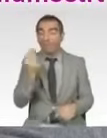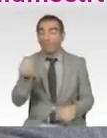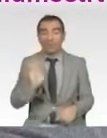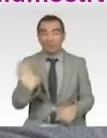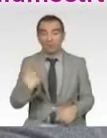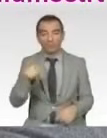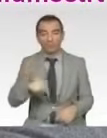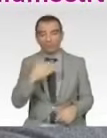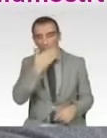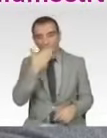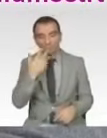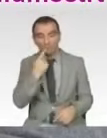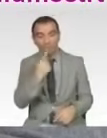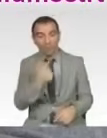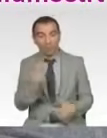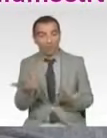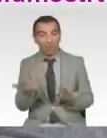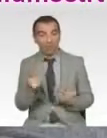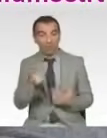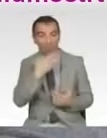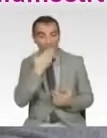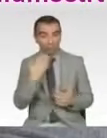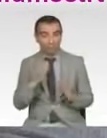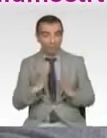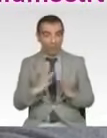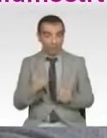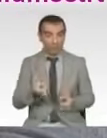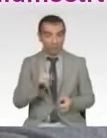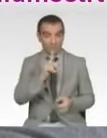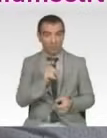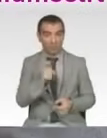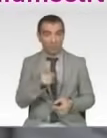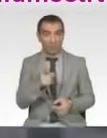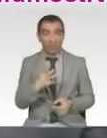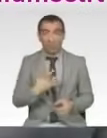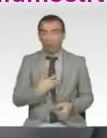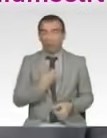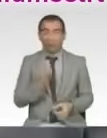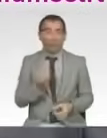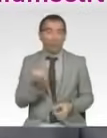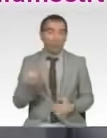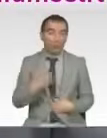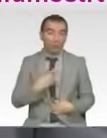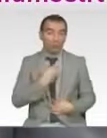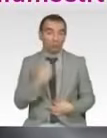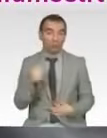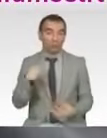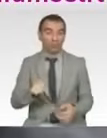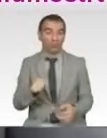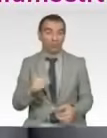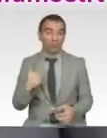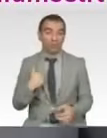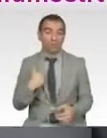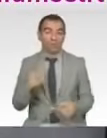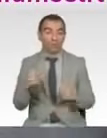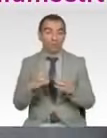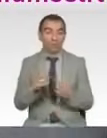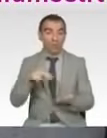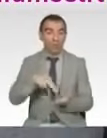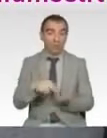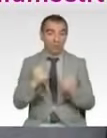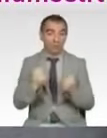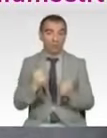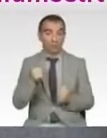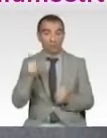ben niyetliyim dediğimde gençler diyor ki hala oruç var mı diyorlar. Bak ne kadar üzücü. Maalesef. Yani insanlar var. Bizler bir toplumu ayakta tutan